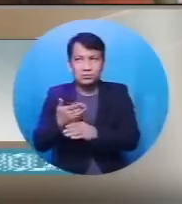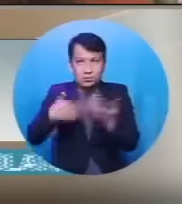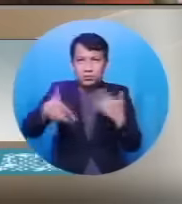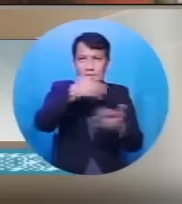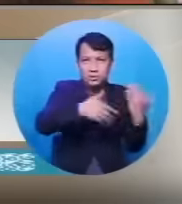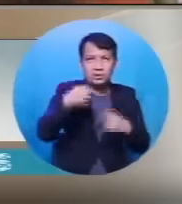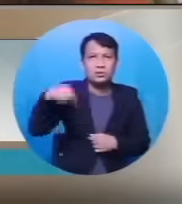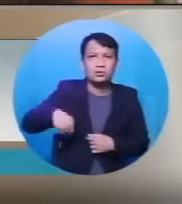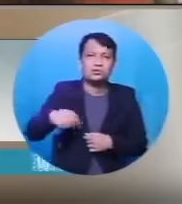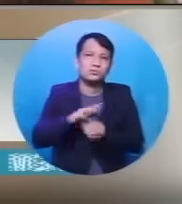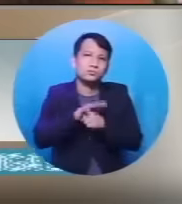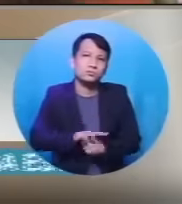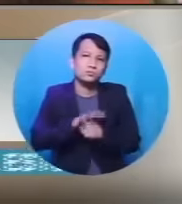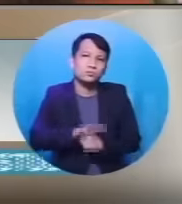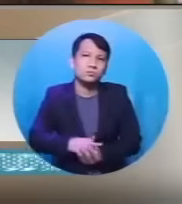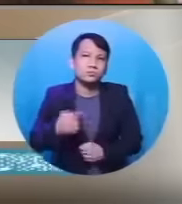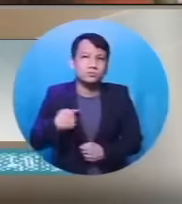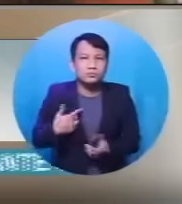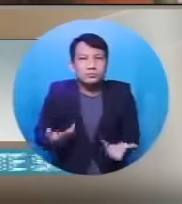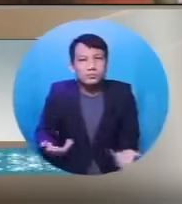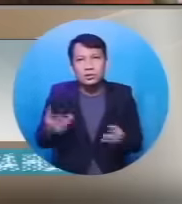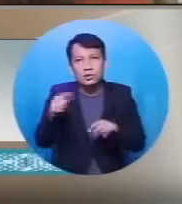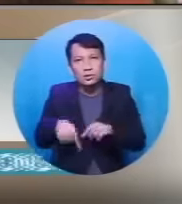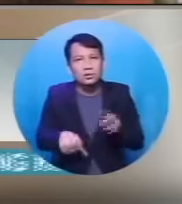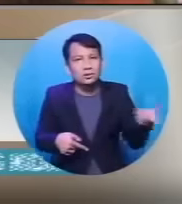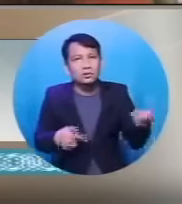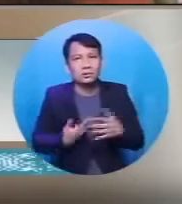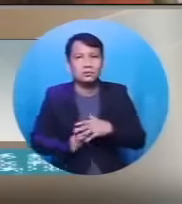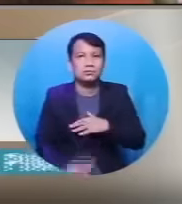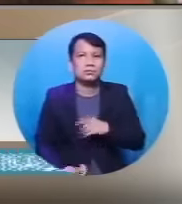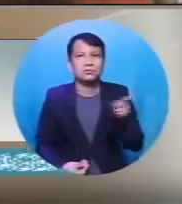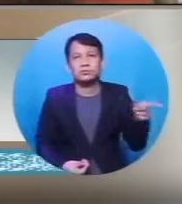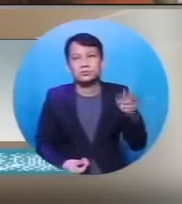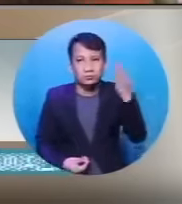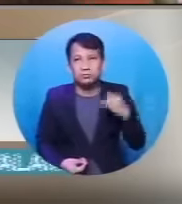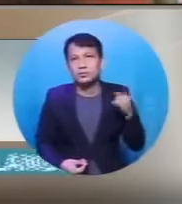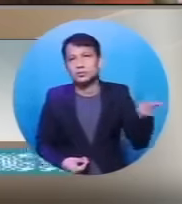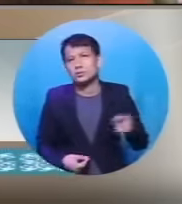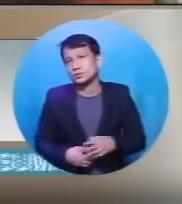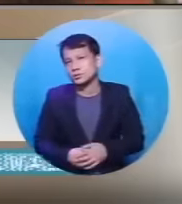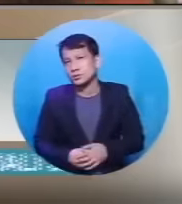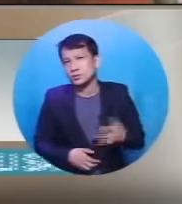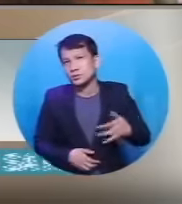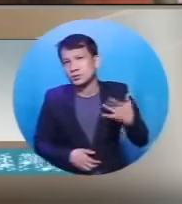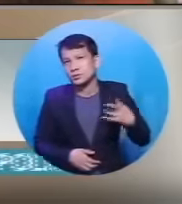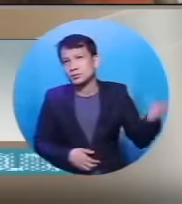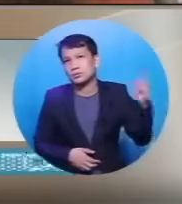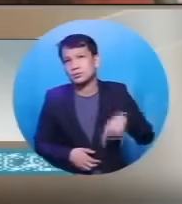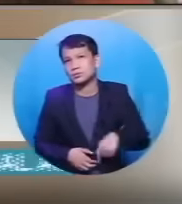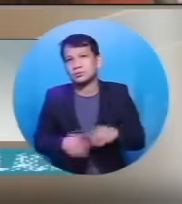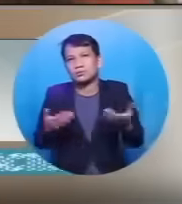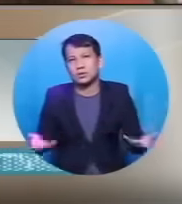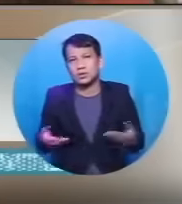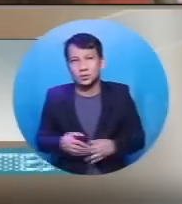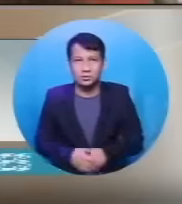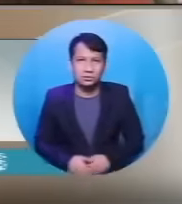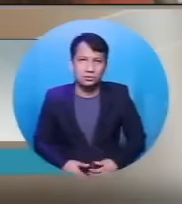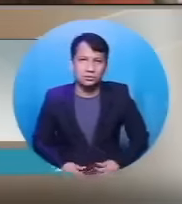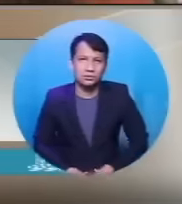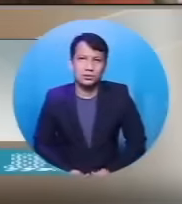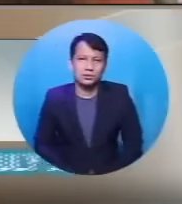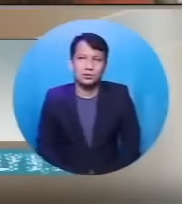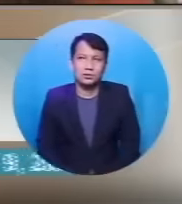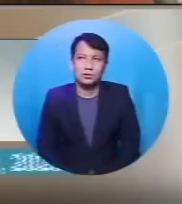abos ako dito Stress na stress tapos kaya yun nakunan ako dahal sayo kahit pag pramdam ka lang din sana wala